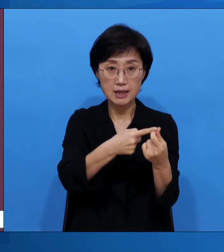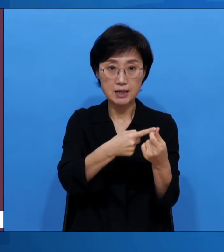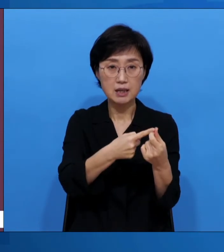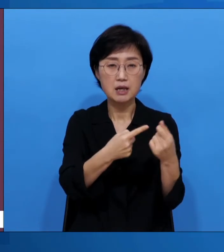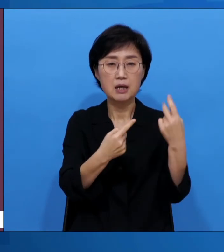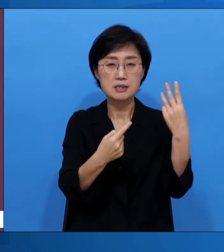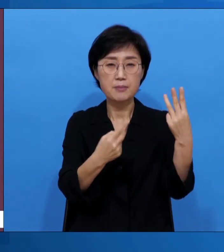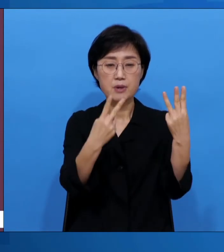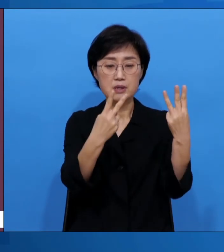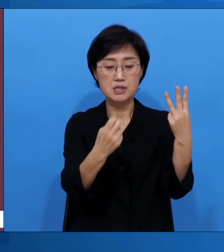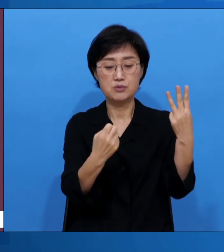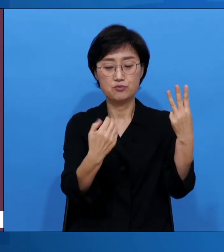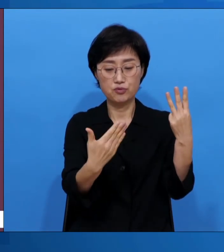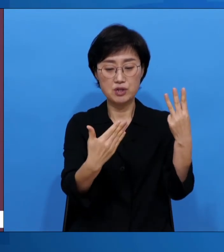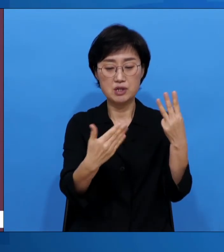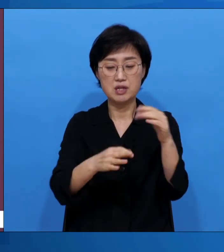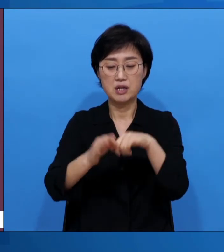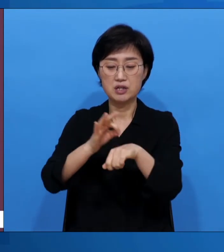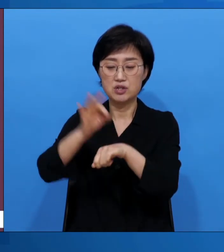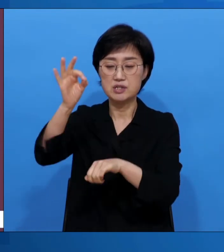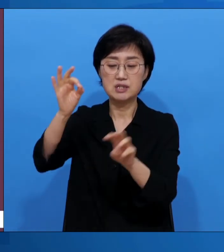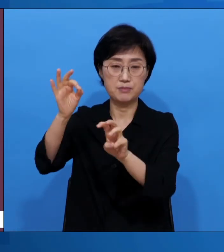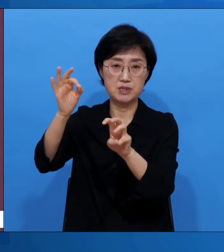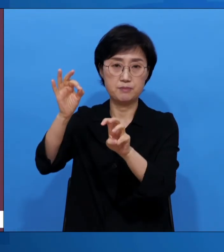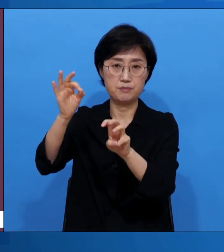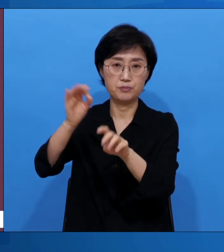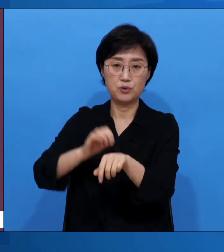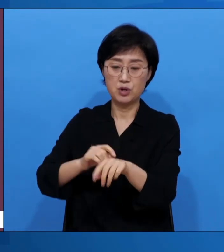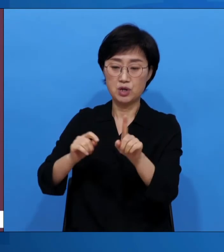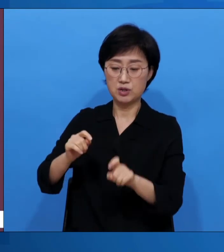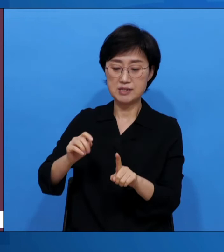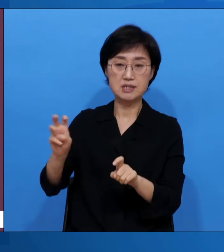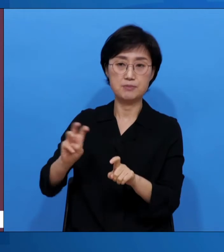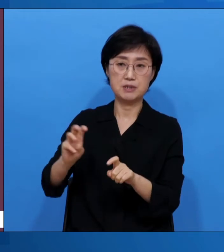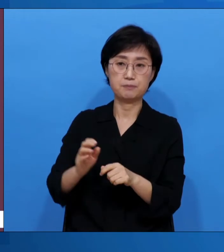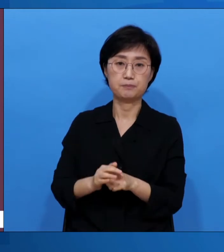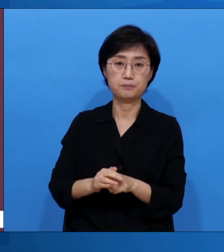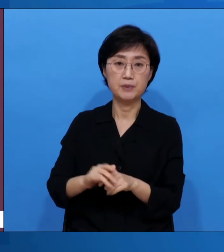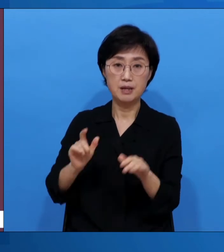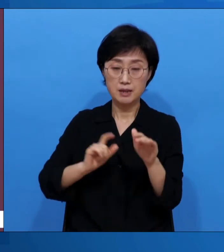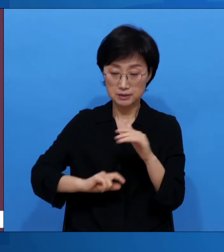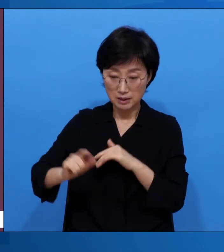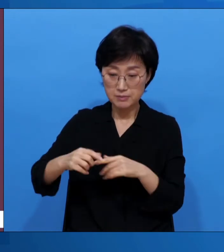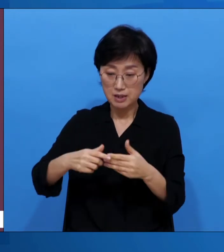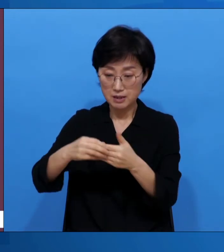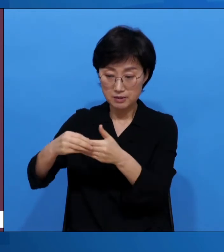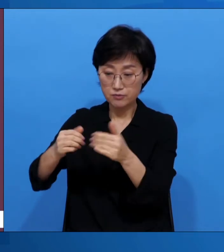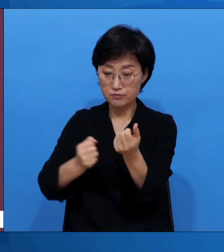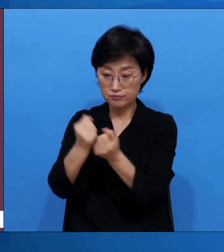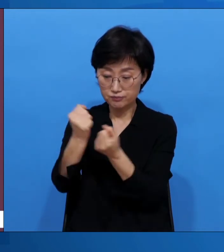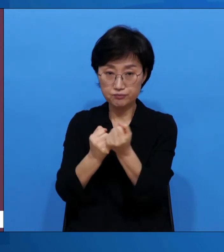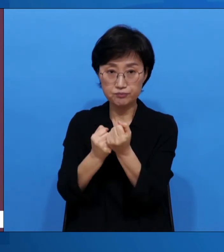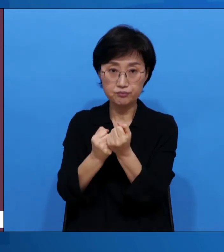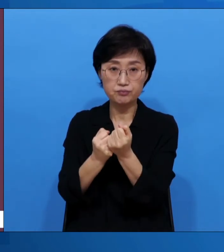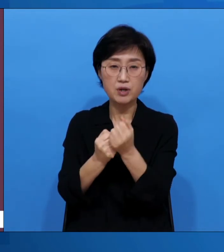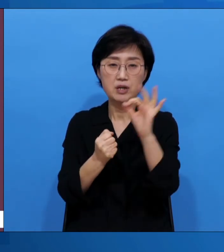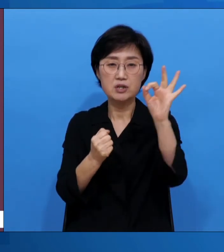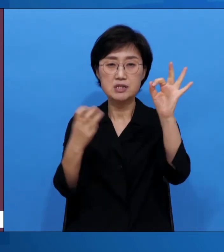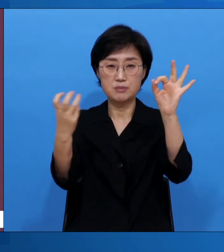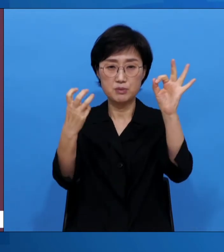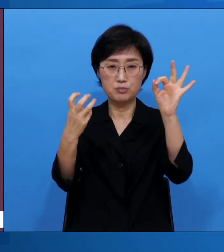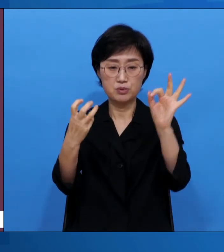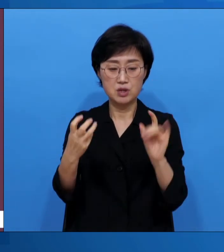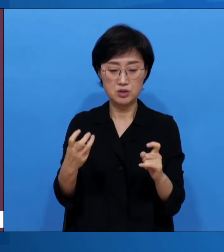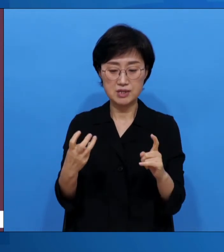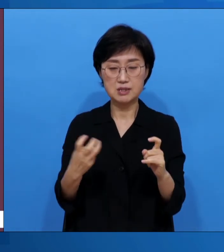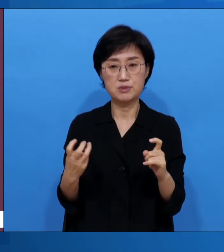10시 30분, 2강이 11시 30분에 시작되며 다음 날 리더 수련회 1강이 10시 30분, 2강이 11시